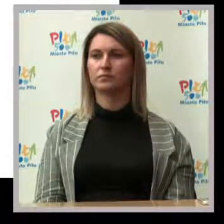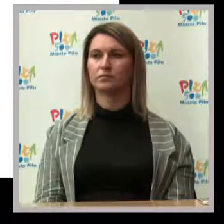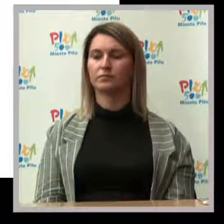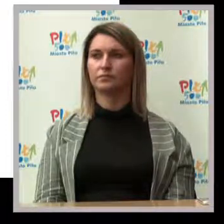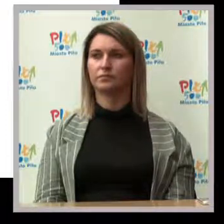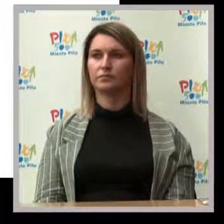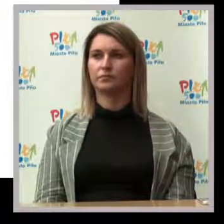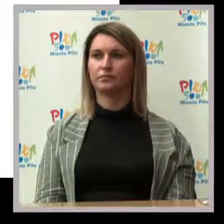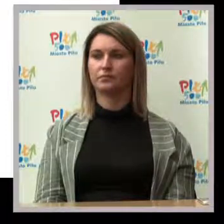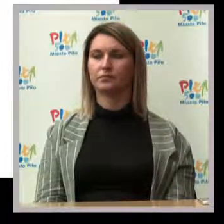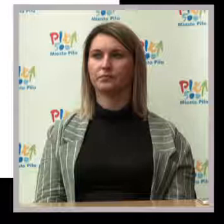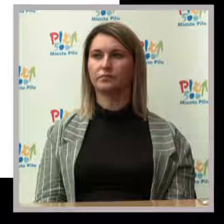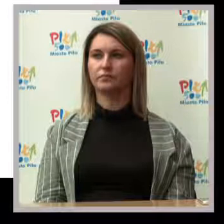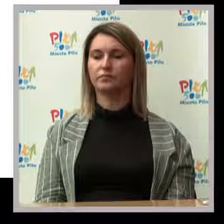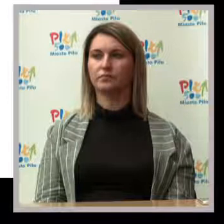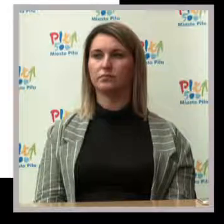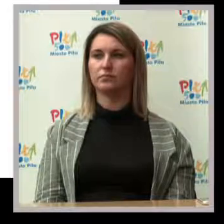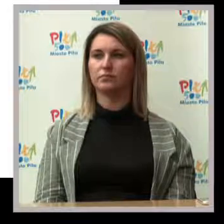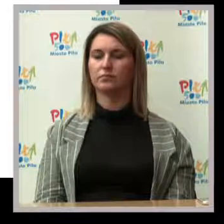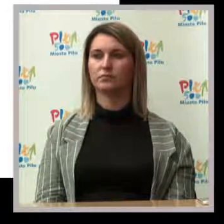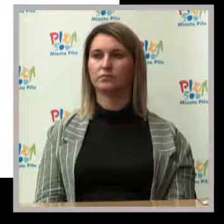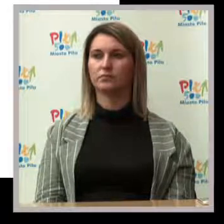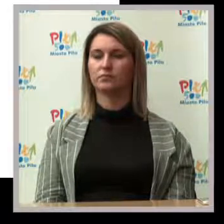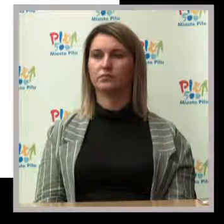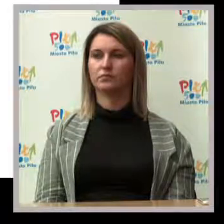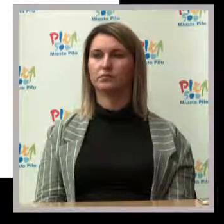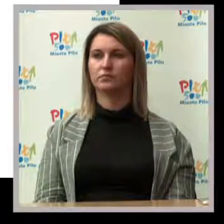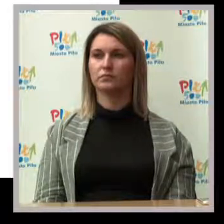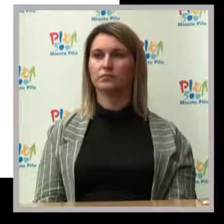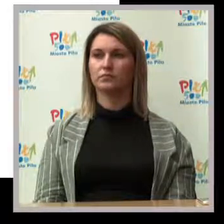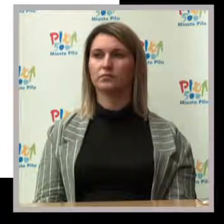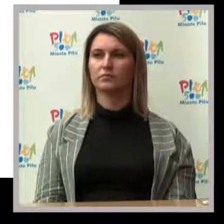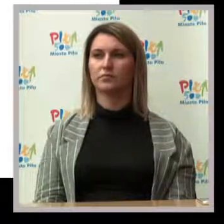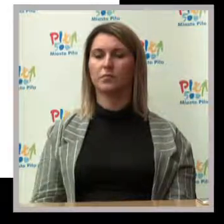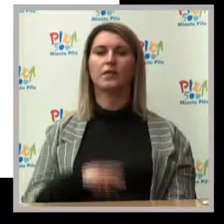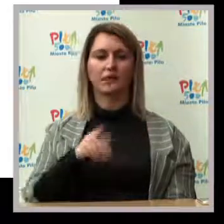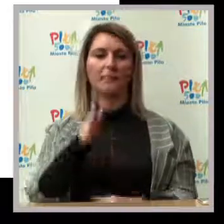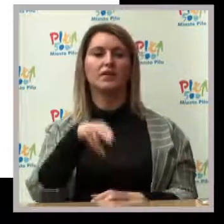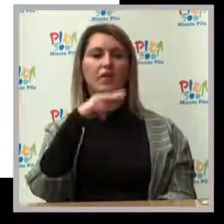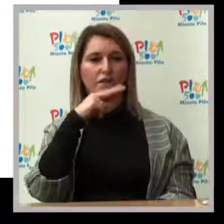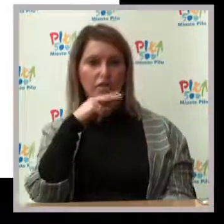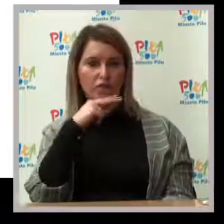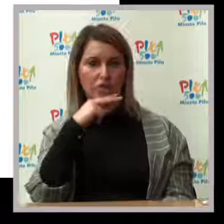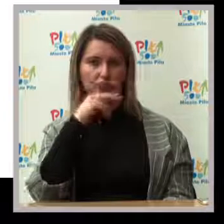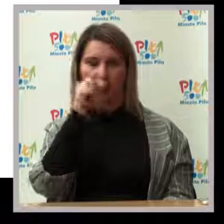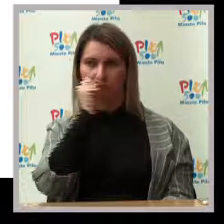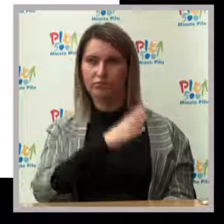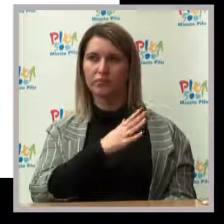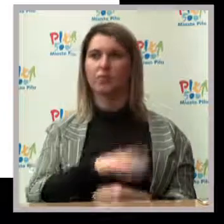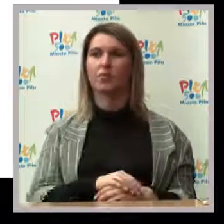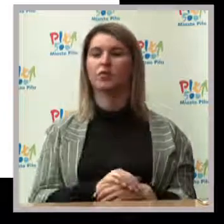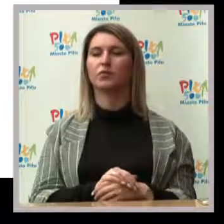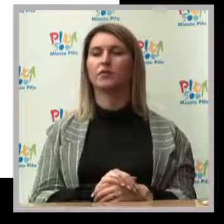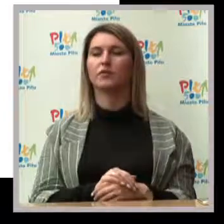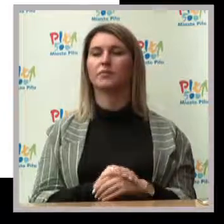osiedle będzie miało dobrą infrastrukturę, jeżeli chodzi o wodę, kanalizację. Prowadzimy